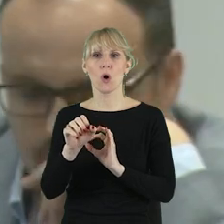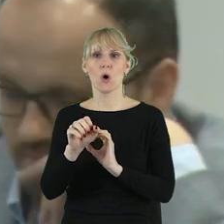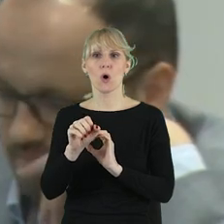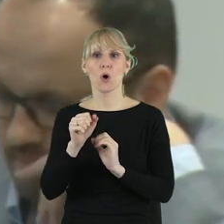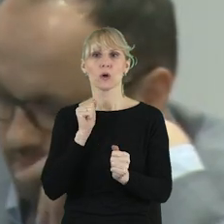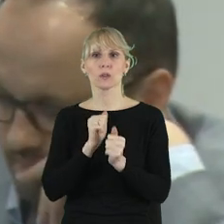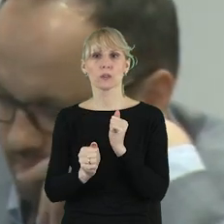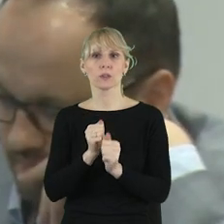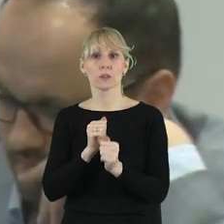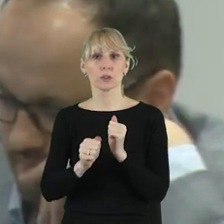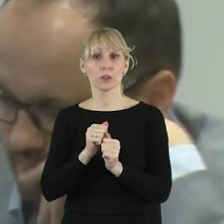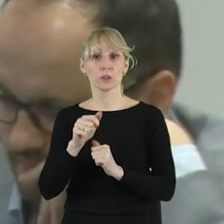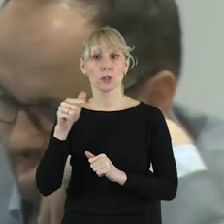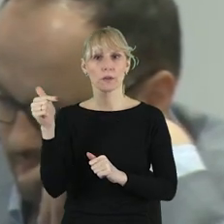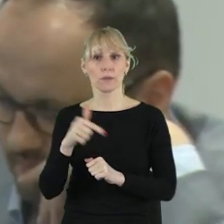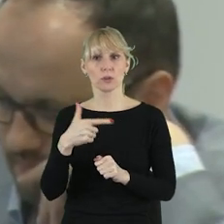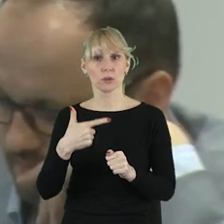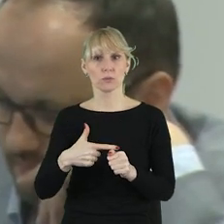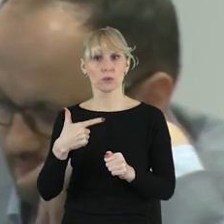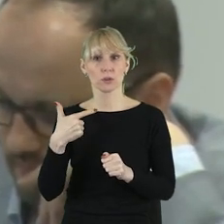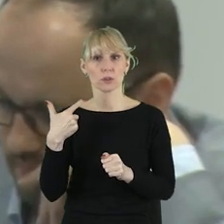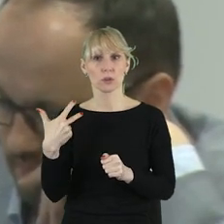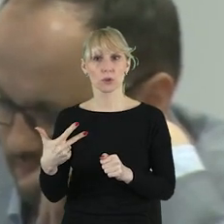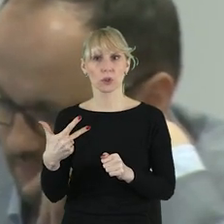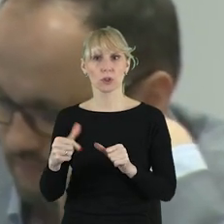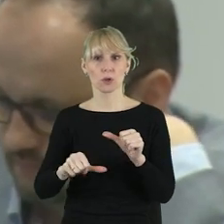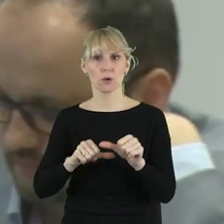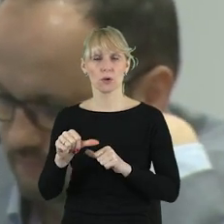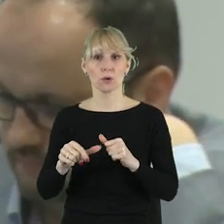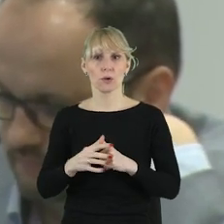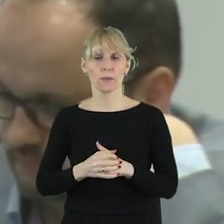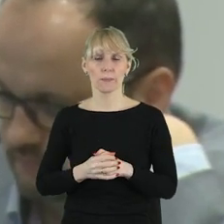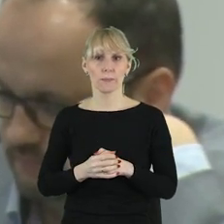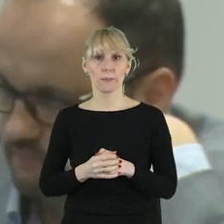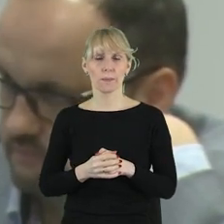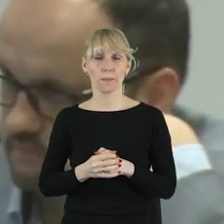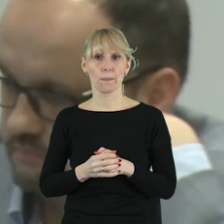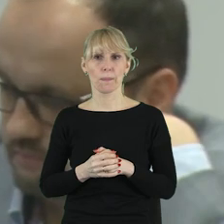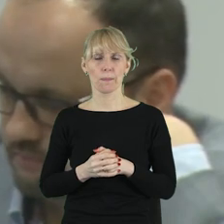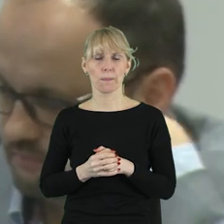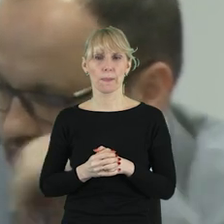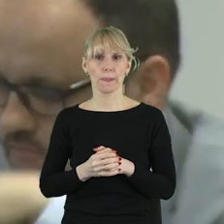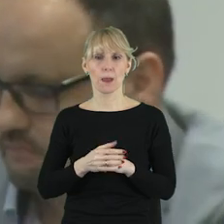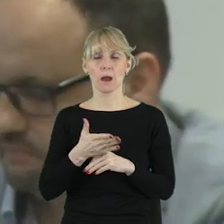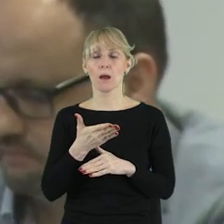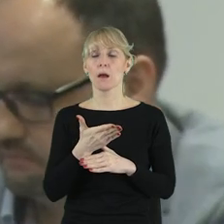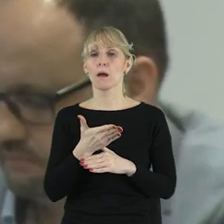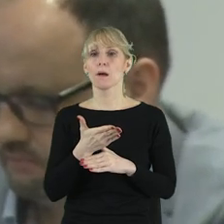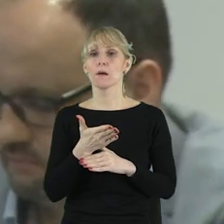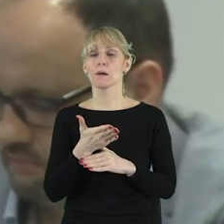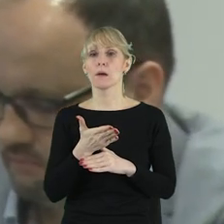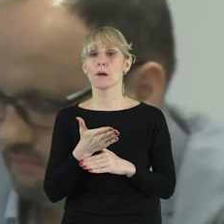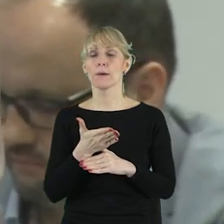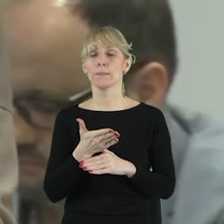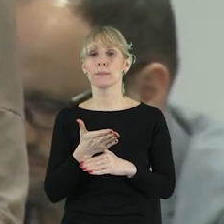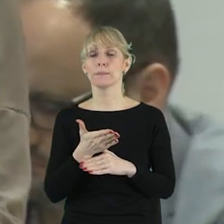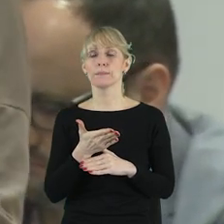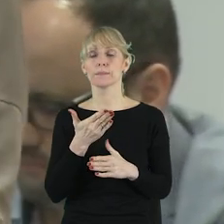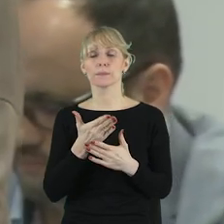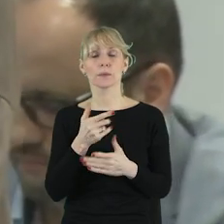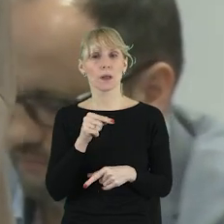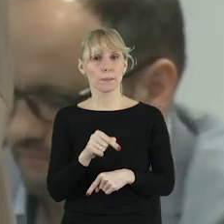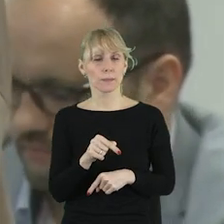Przed szpitalem, przed samorządem województwa rzeczywiście duże wyzwanie, aby